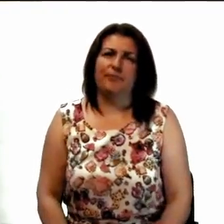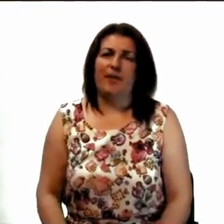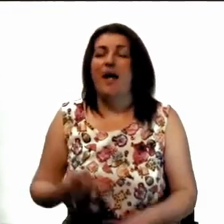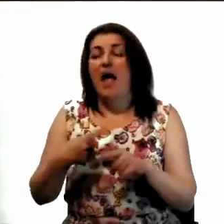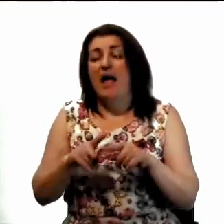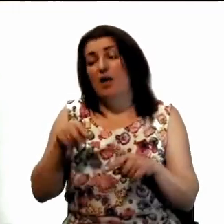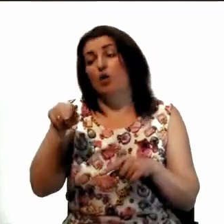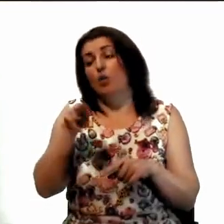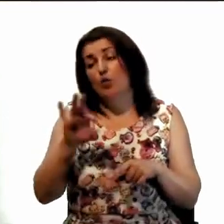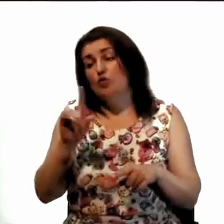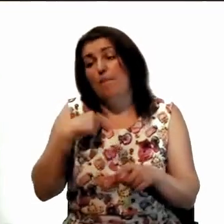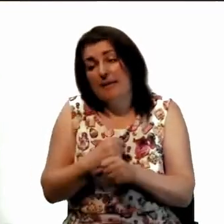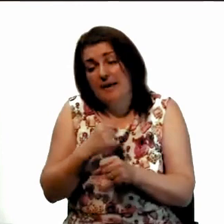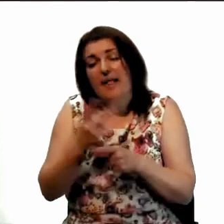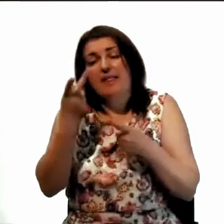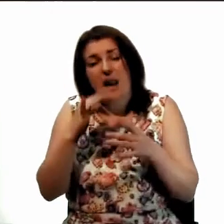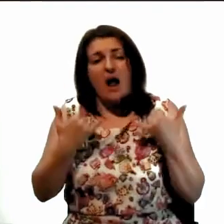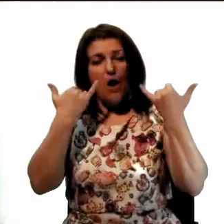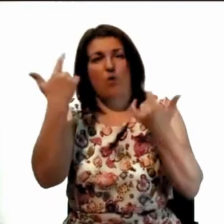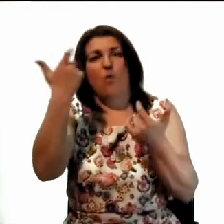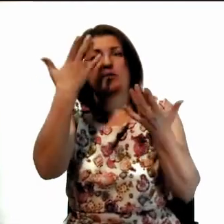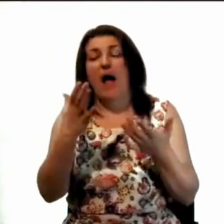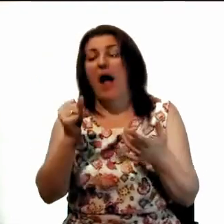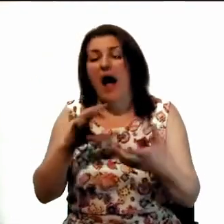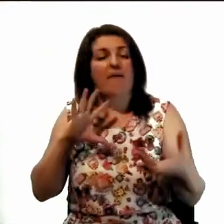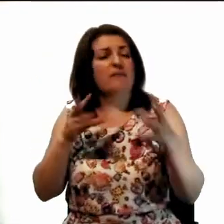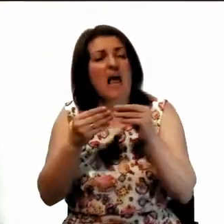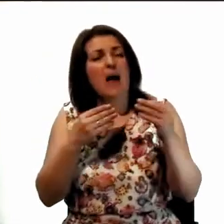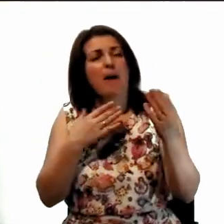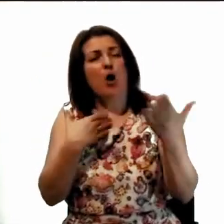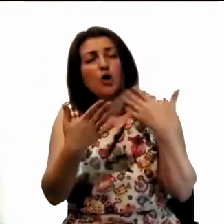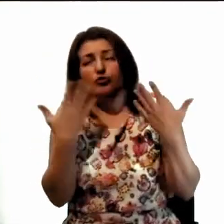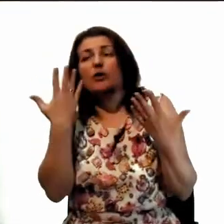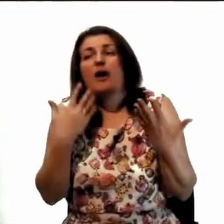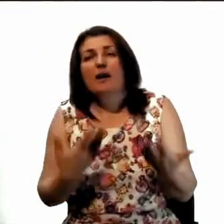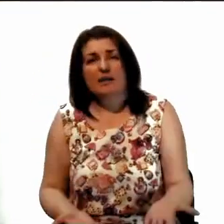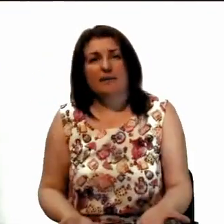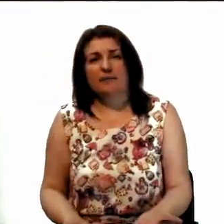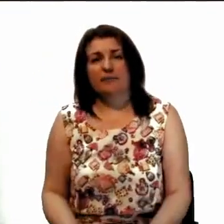Это то, что мы делаем для Господа. А взаимоотношения когда?